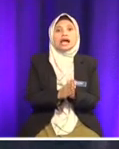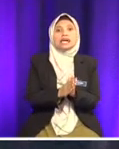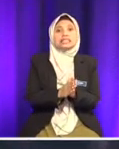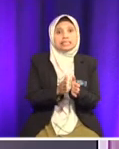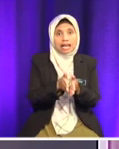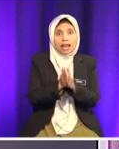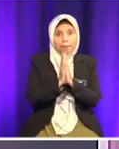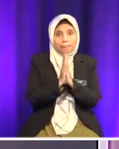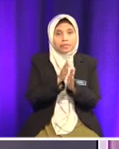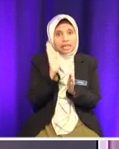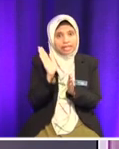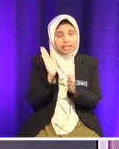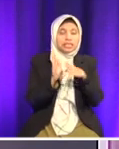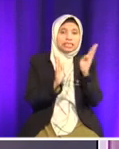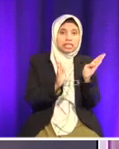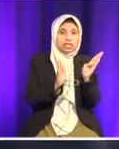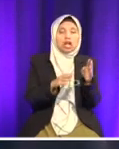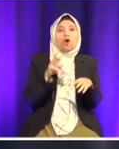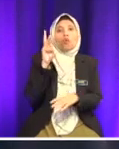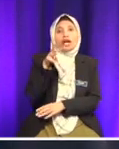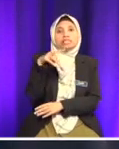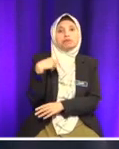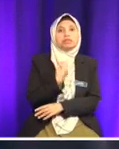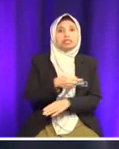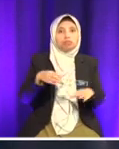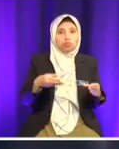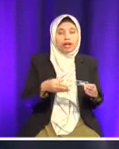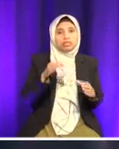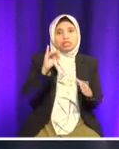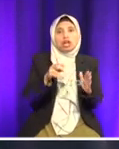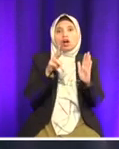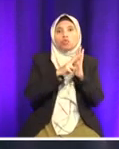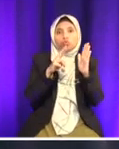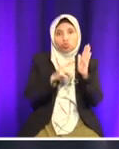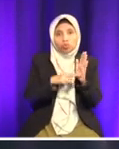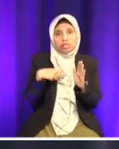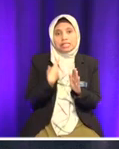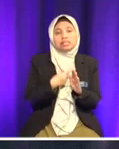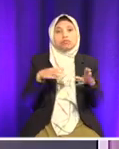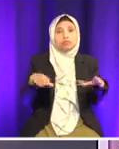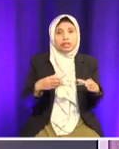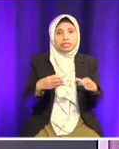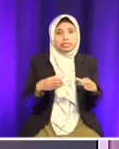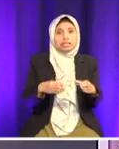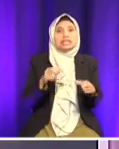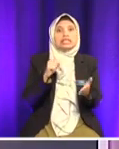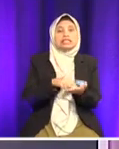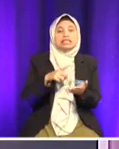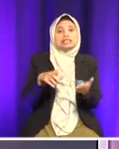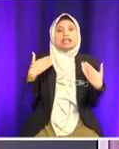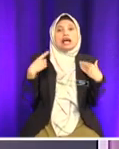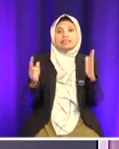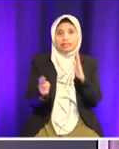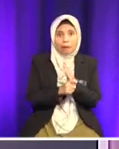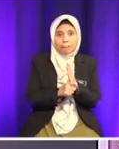tambahan-tambahan dia yang wajib kita buat yang yang rukun tuh betul ataupun yang Waduh ini adalah tambahan kita